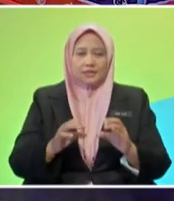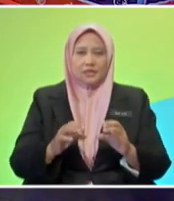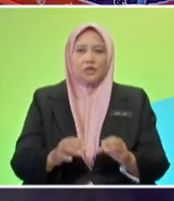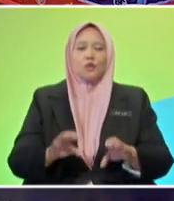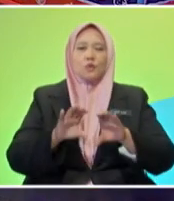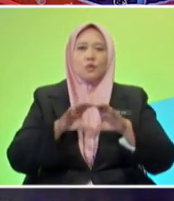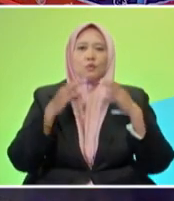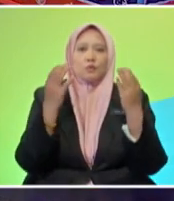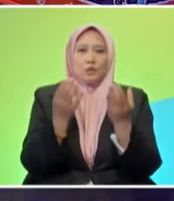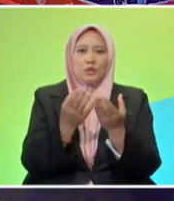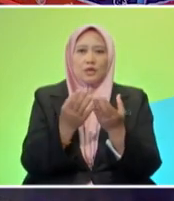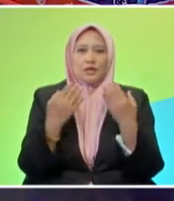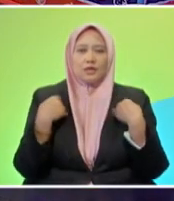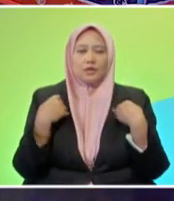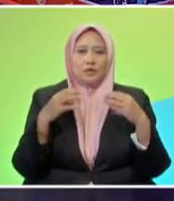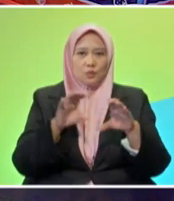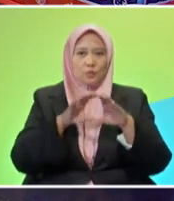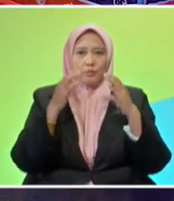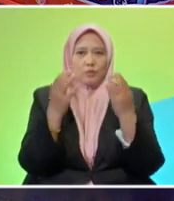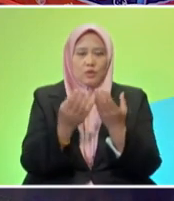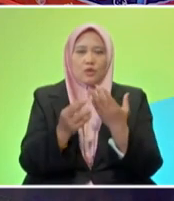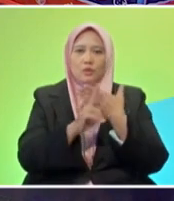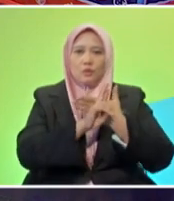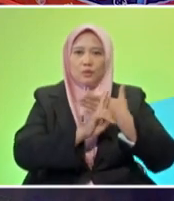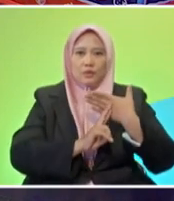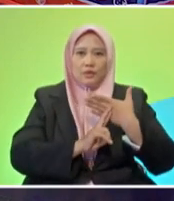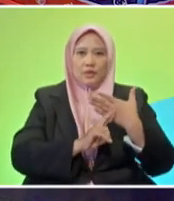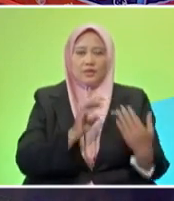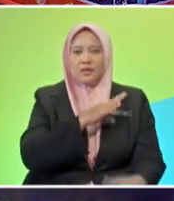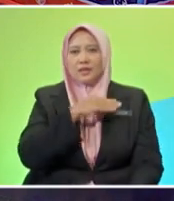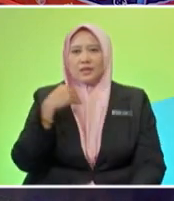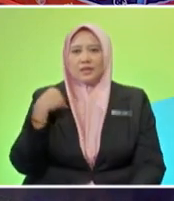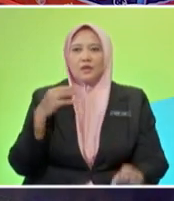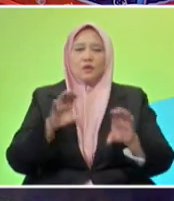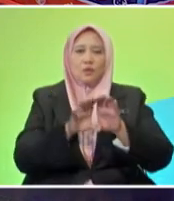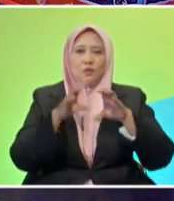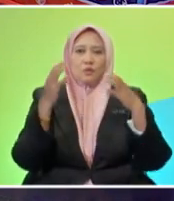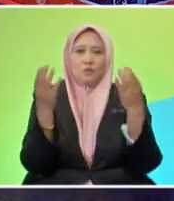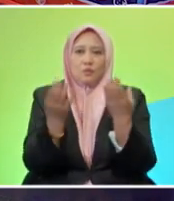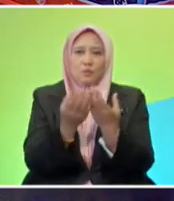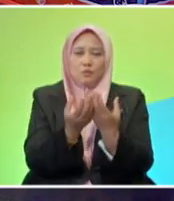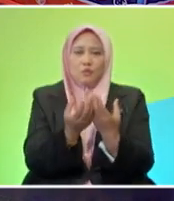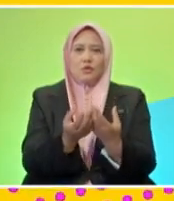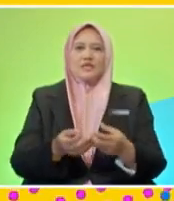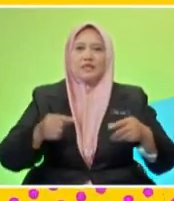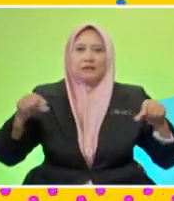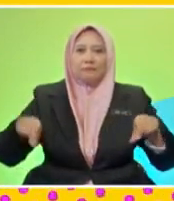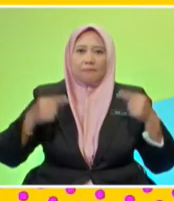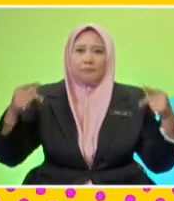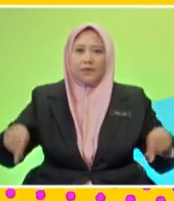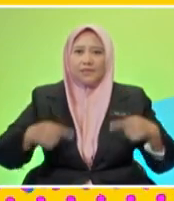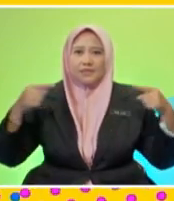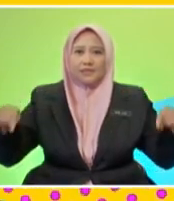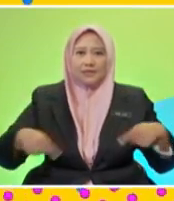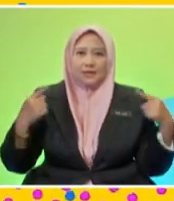kumpulan roti dan kumpulan pasta. Siapa nak jadi ahli kumpulan roti? Siapa nak jadi ahli kumpulan roti? Kita